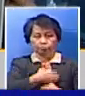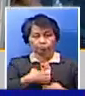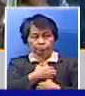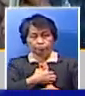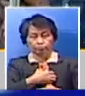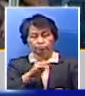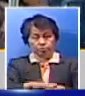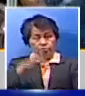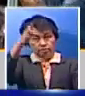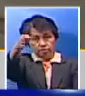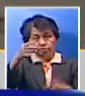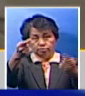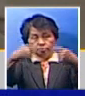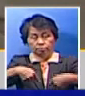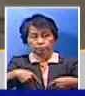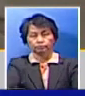pengguna pada masa akan datang.